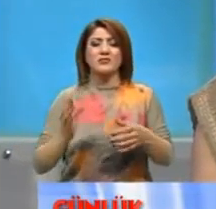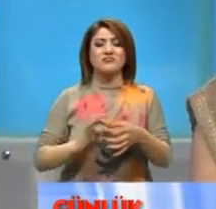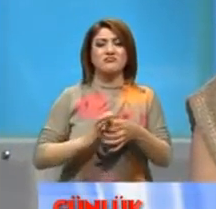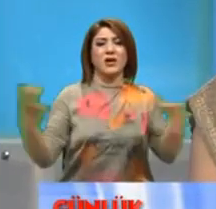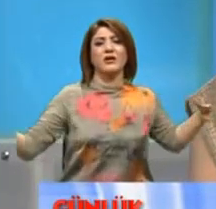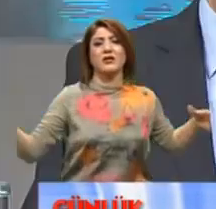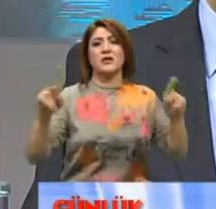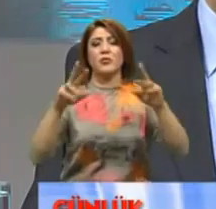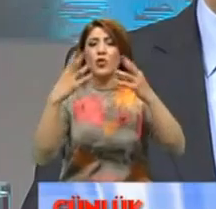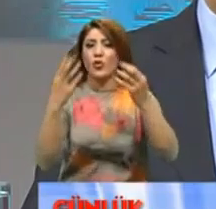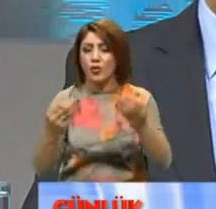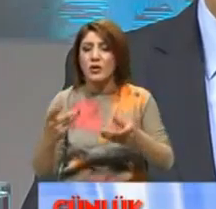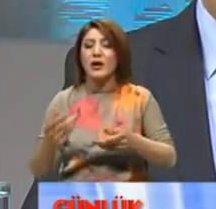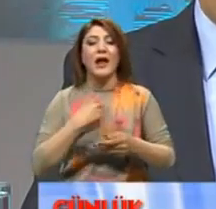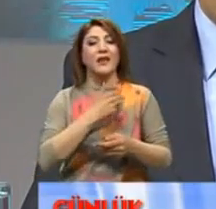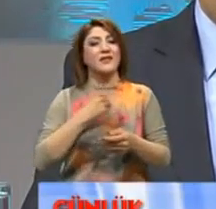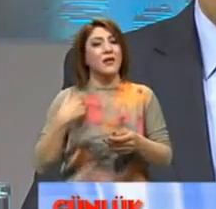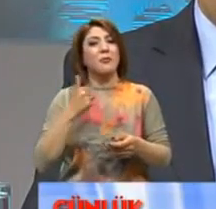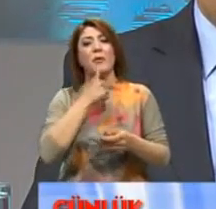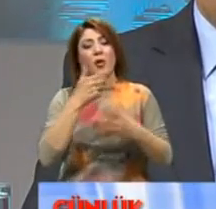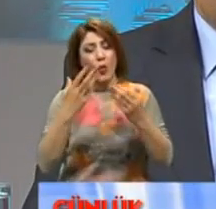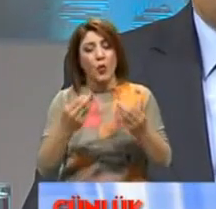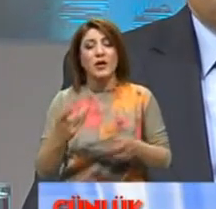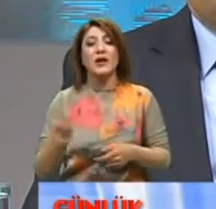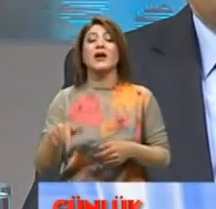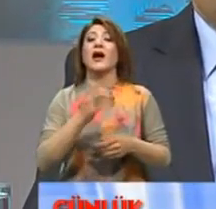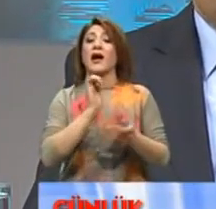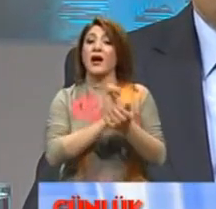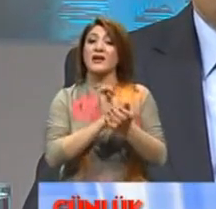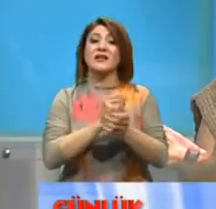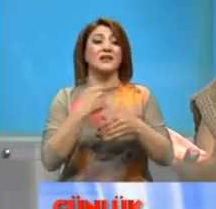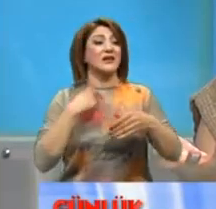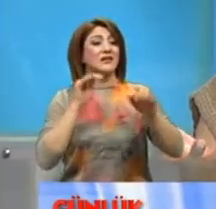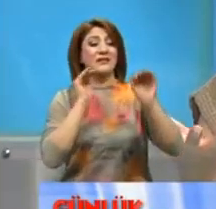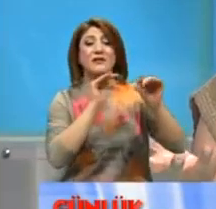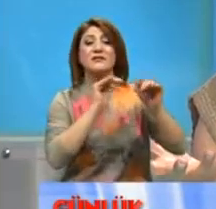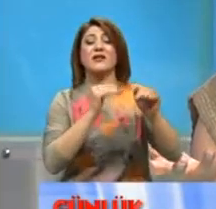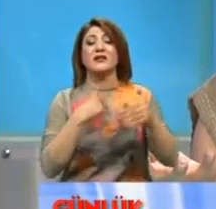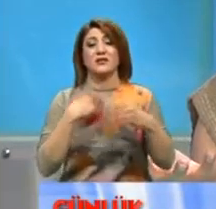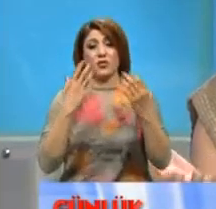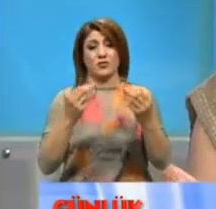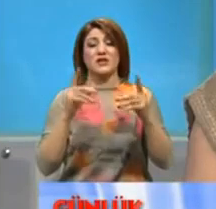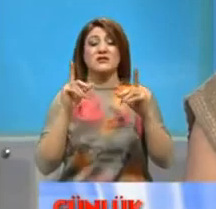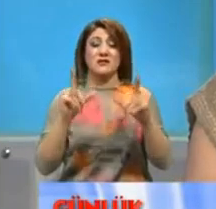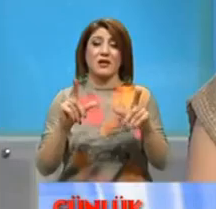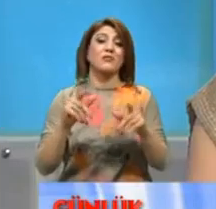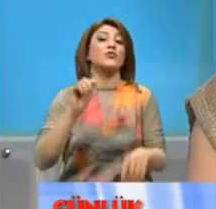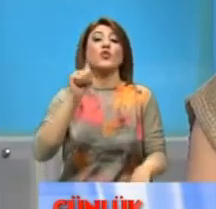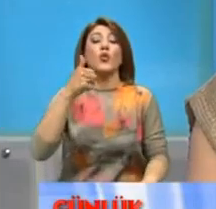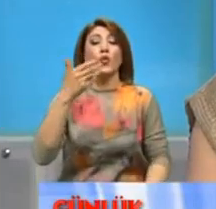kopabiliyoruz anneler babalar olarak. Kesinlikle o noktalarda annelere babalara da destek, öyle değil mi? Kesinlikle, o da çok destek. Önemli. O da belki başlı başına